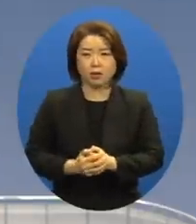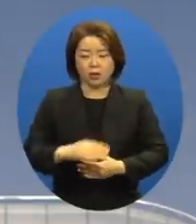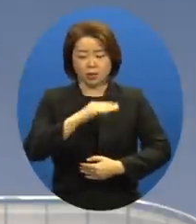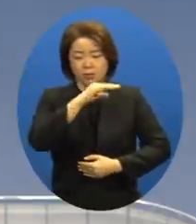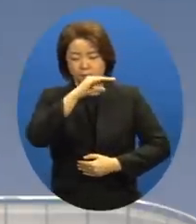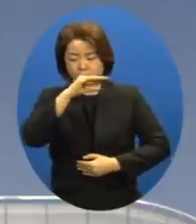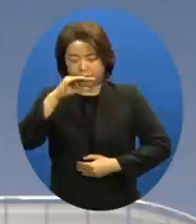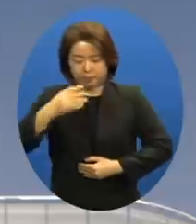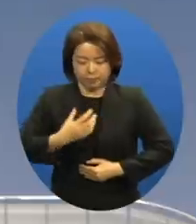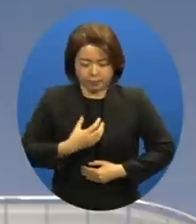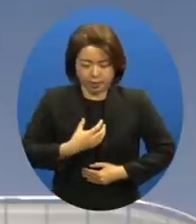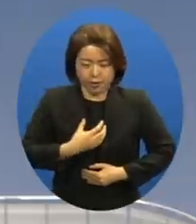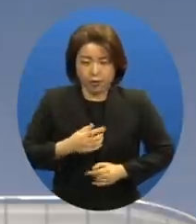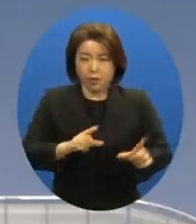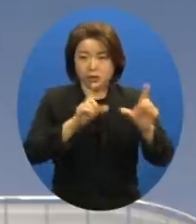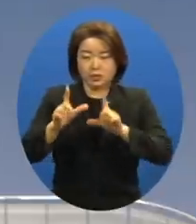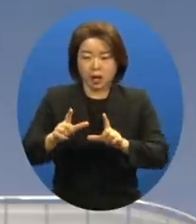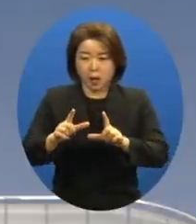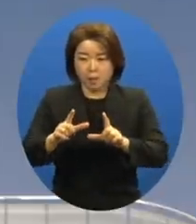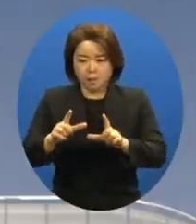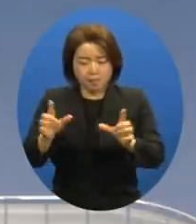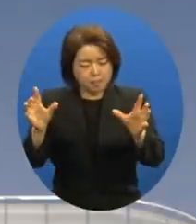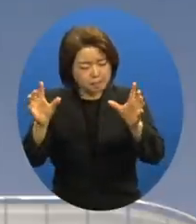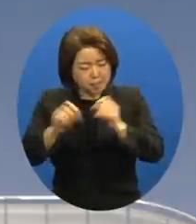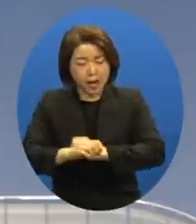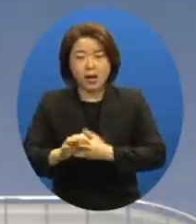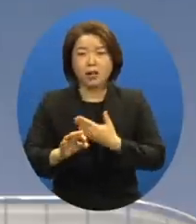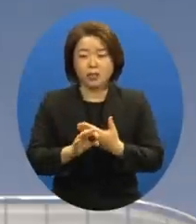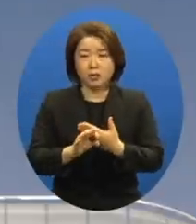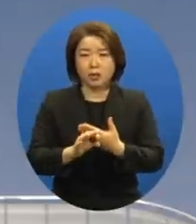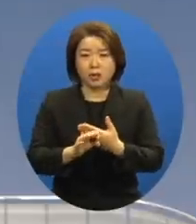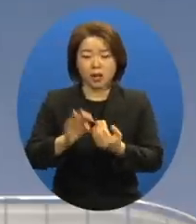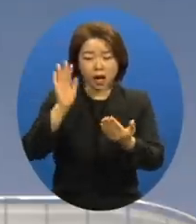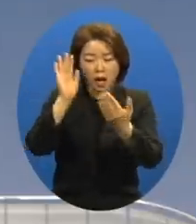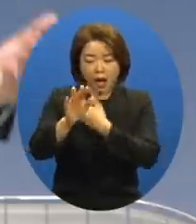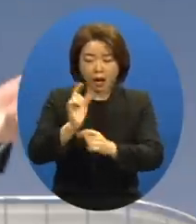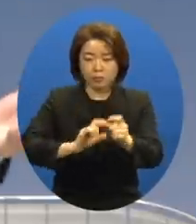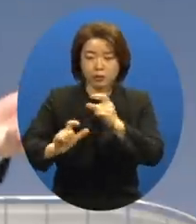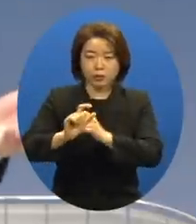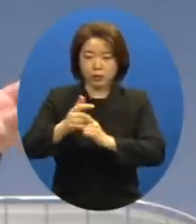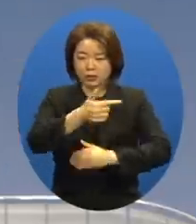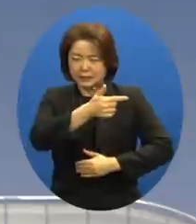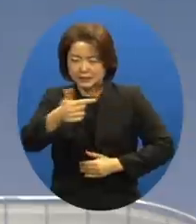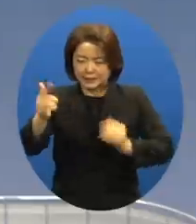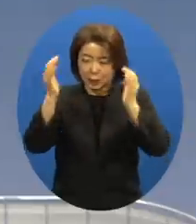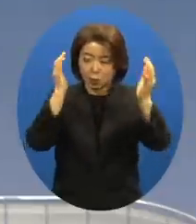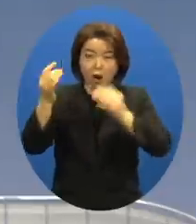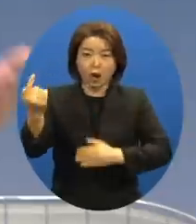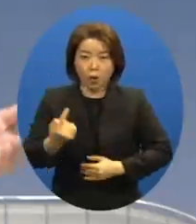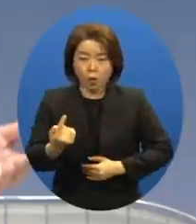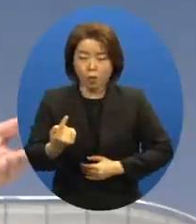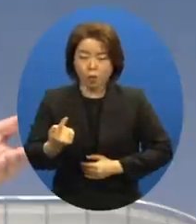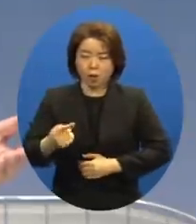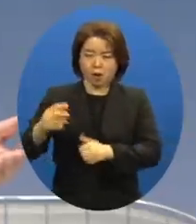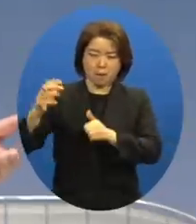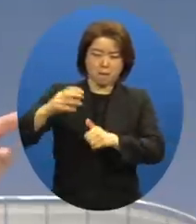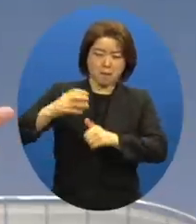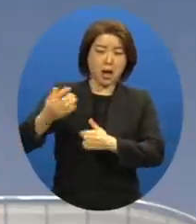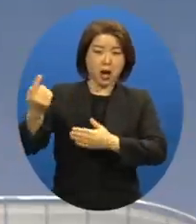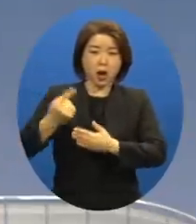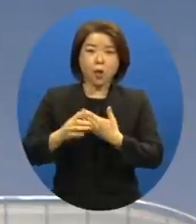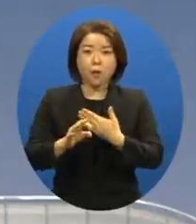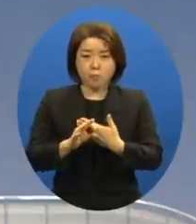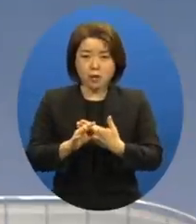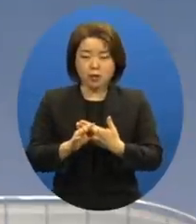삶을 유지 에서 살지 못한다면 앞으로 더 큰 환란이 오거나 핍박이 오게 될 때는